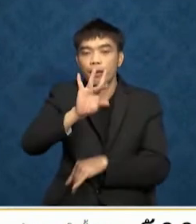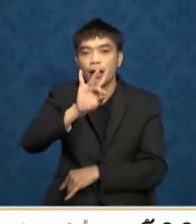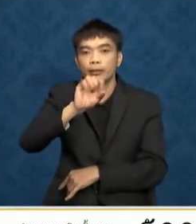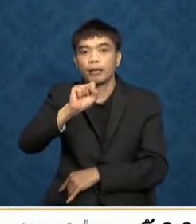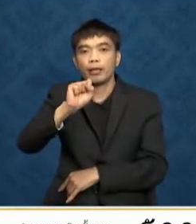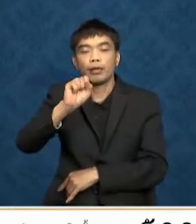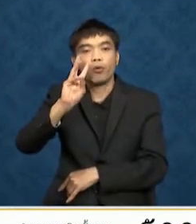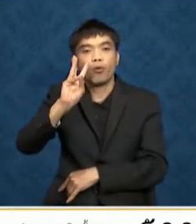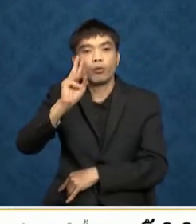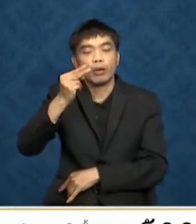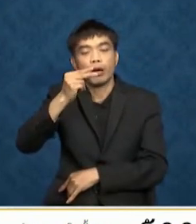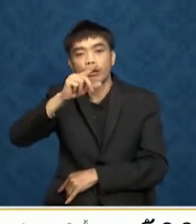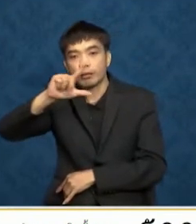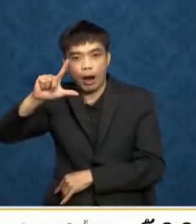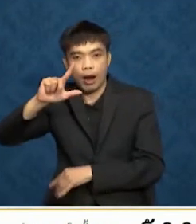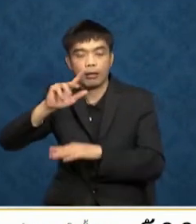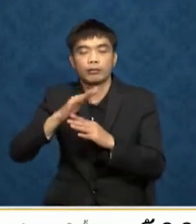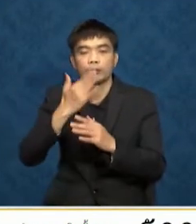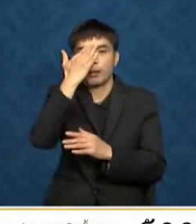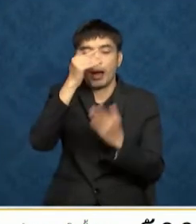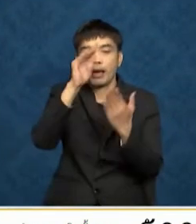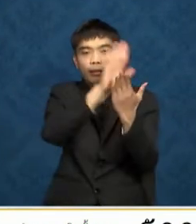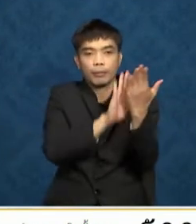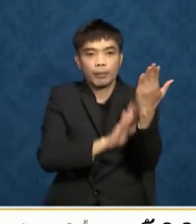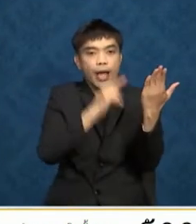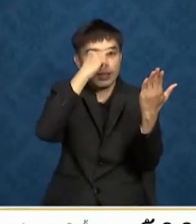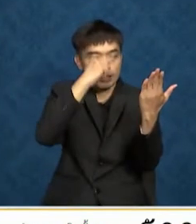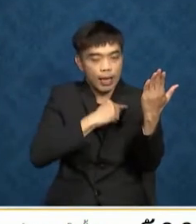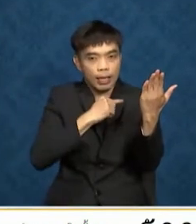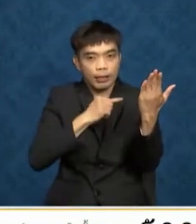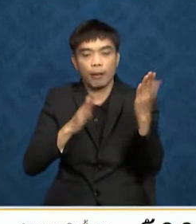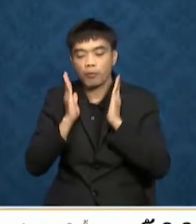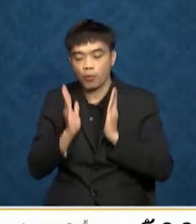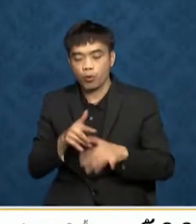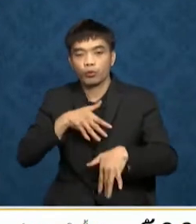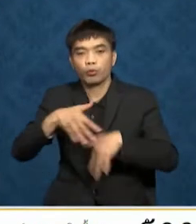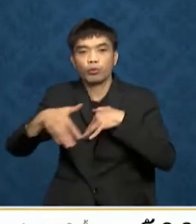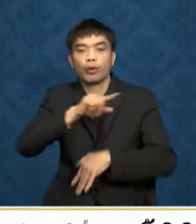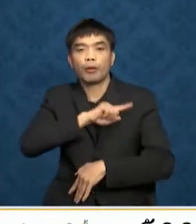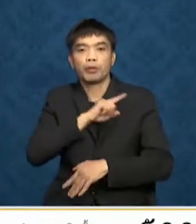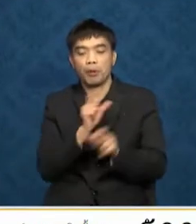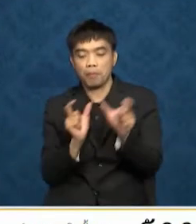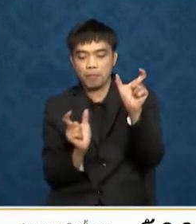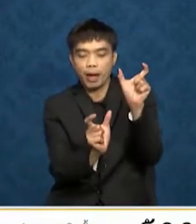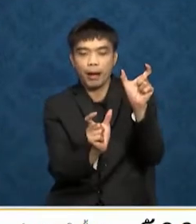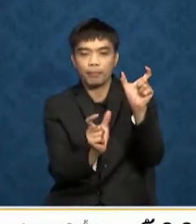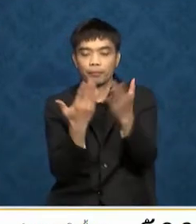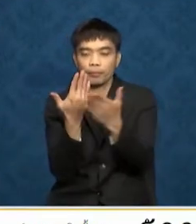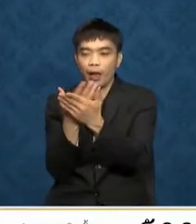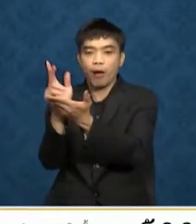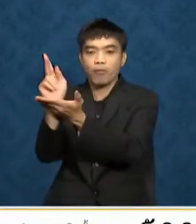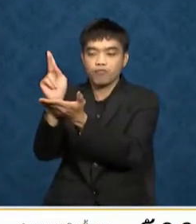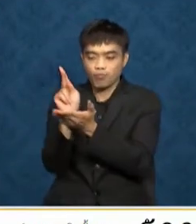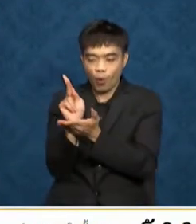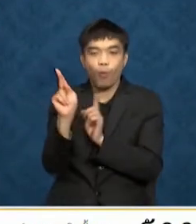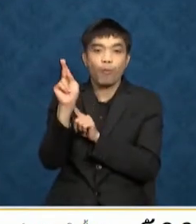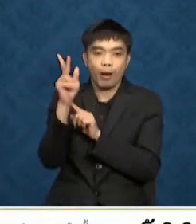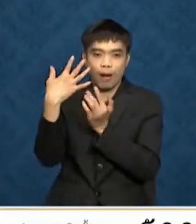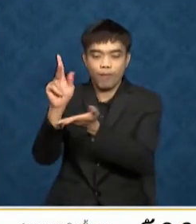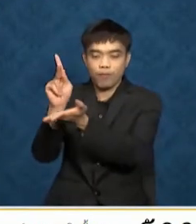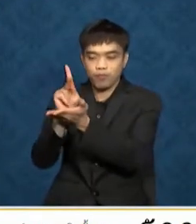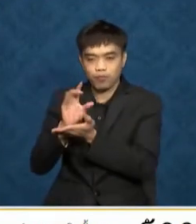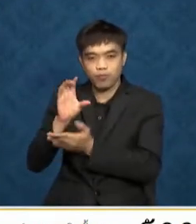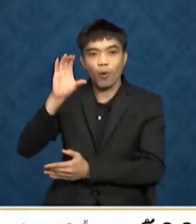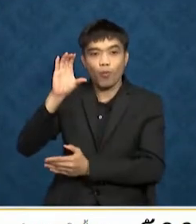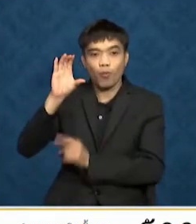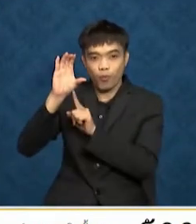บาทโดยเอาประเทศและประชาชนเป็นผู้ค้ำประกันกู้เสร็จมาก็เอาเงินทั้ง